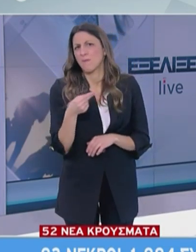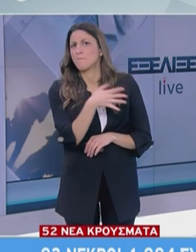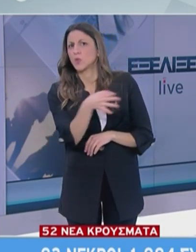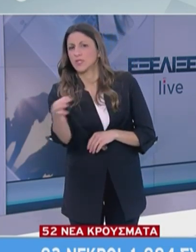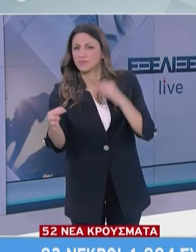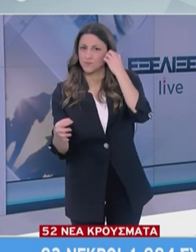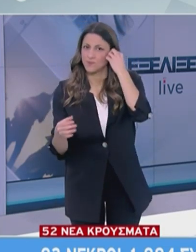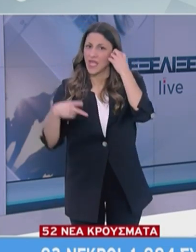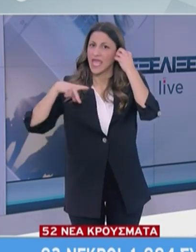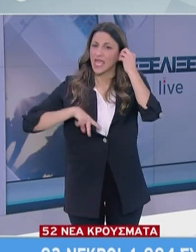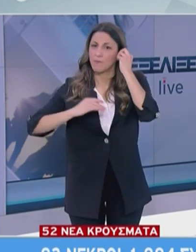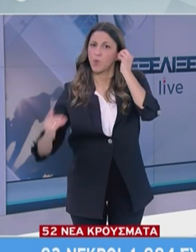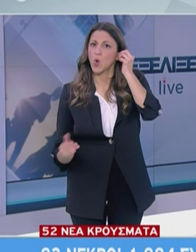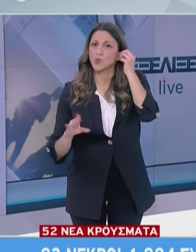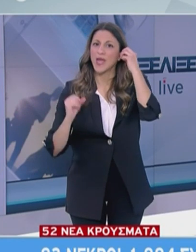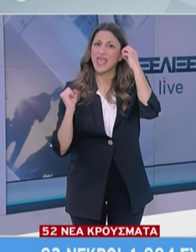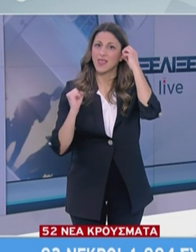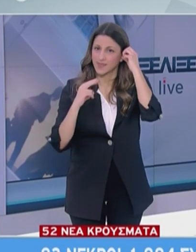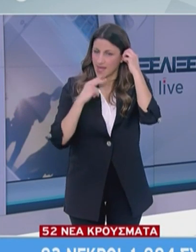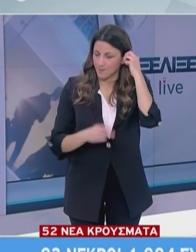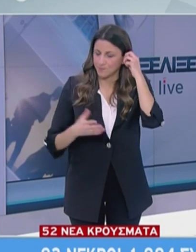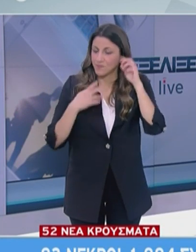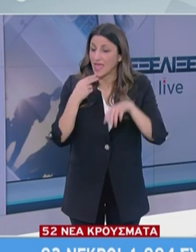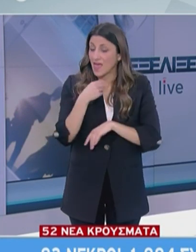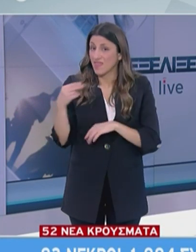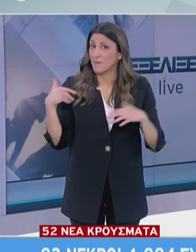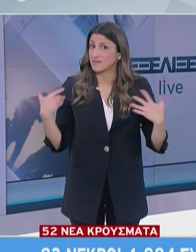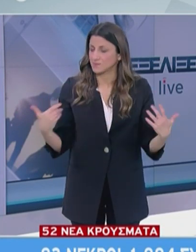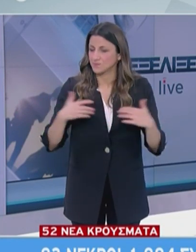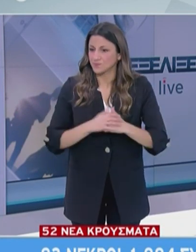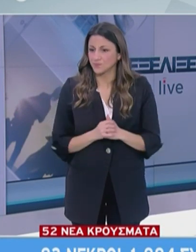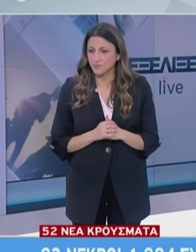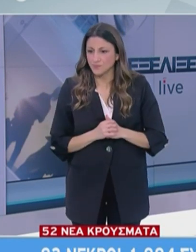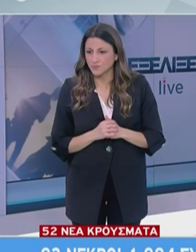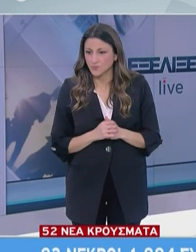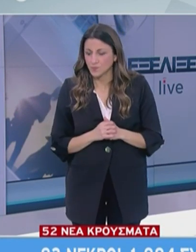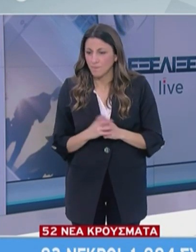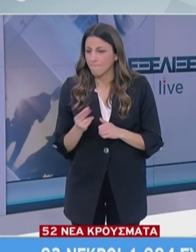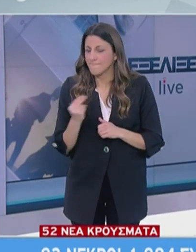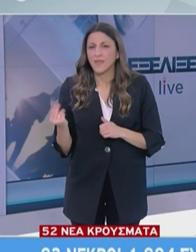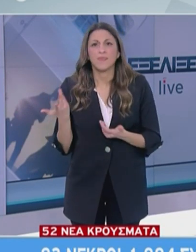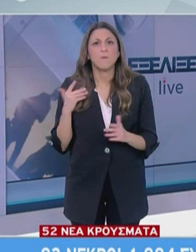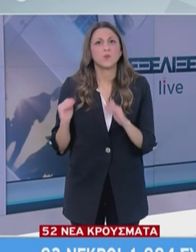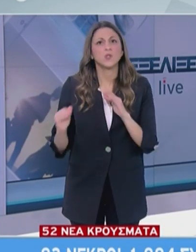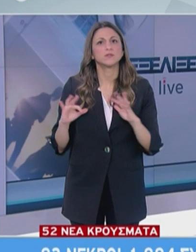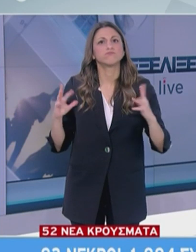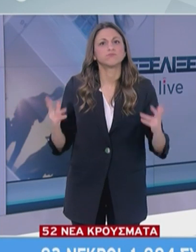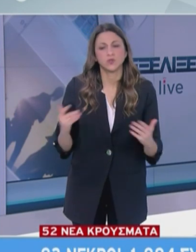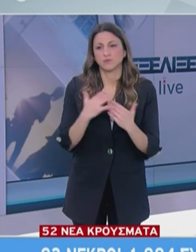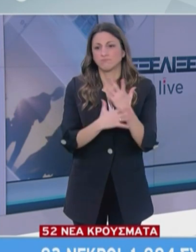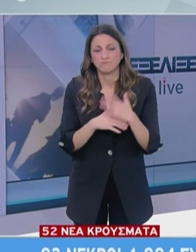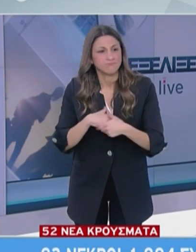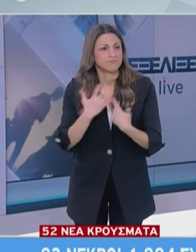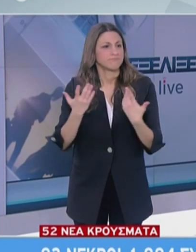Ναι, ευχαριστώ κύριε καθηγητά. Επειδή θέσατε το θέμα των μέσων ατομικής προστασίας και επειδή γίνεται